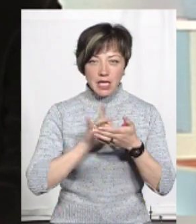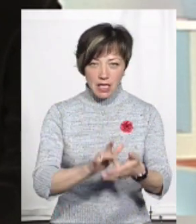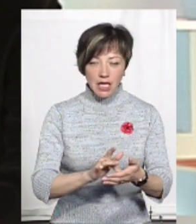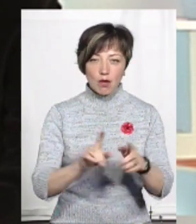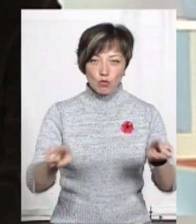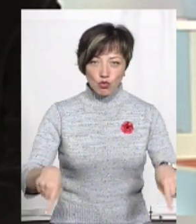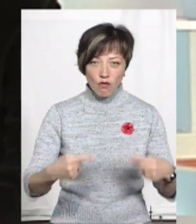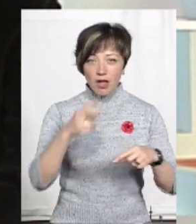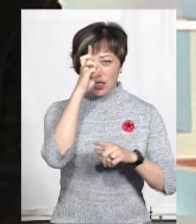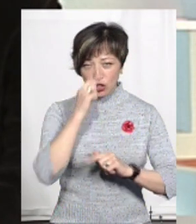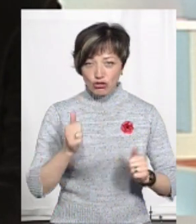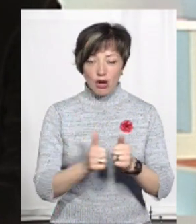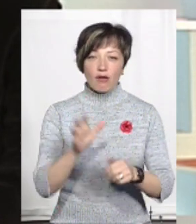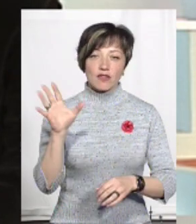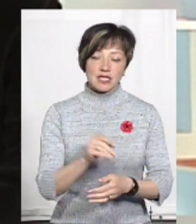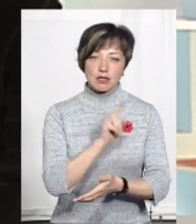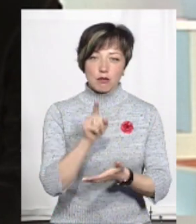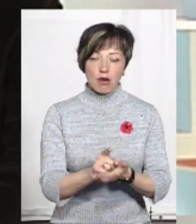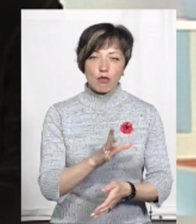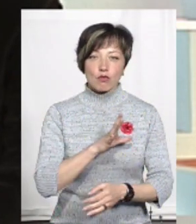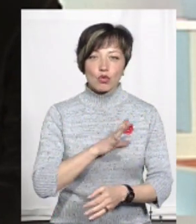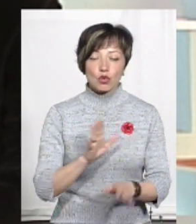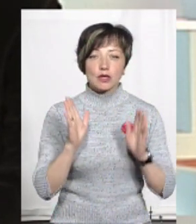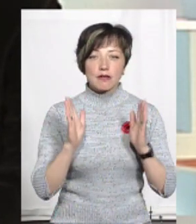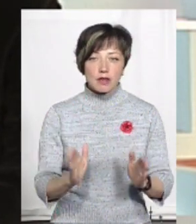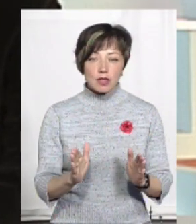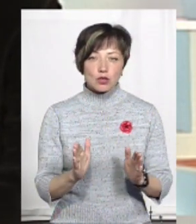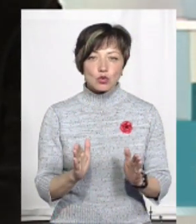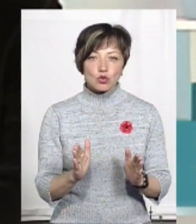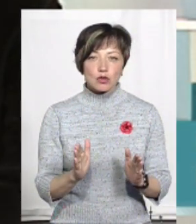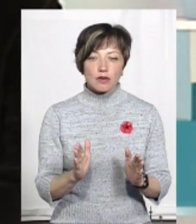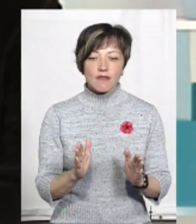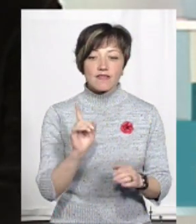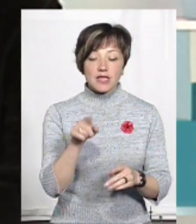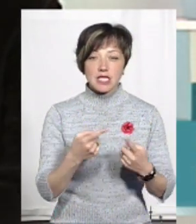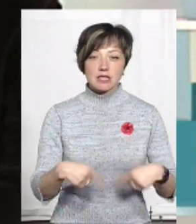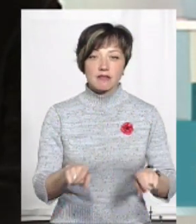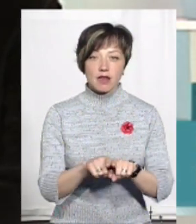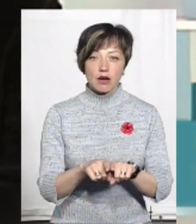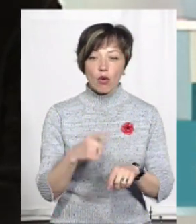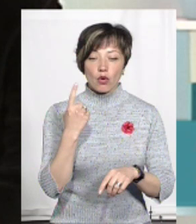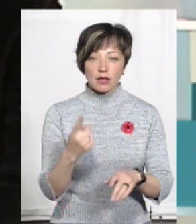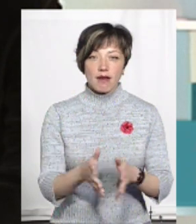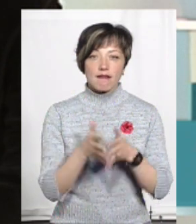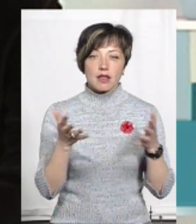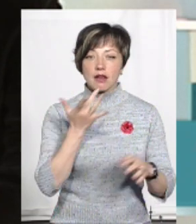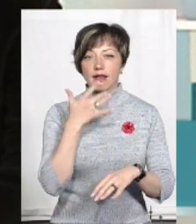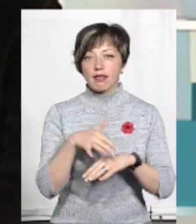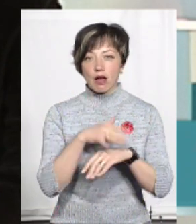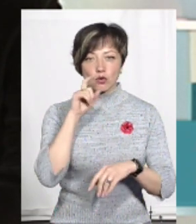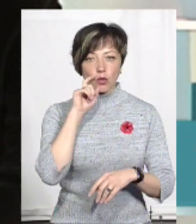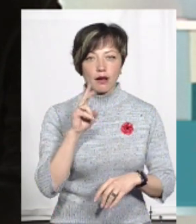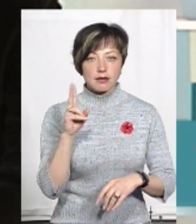будувати державу. І все це має бути виключно у в той сфері, що ми одна велика нація